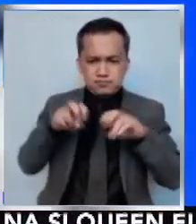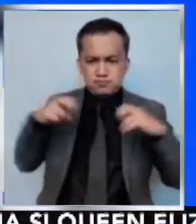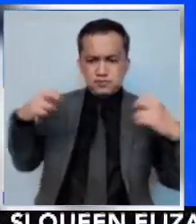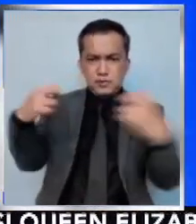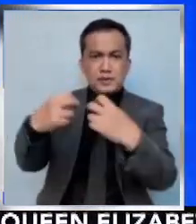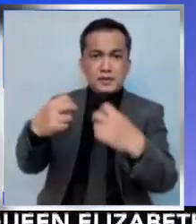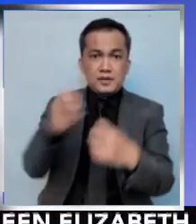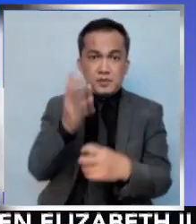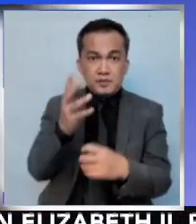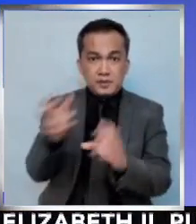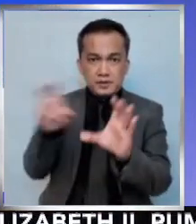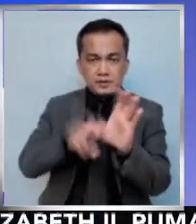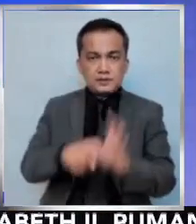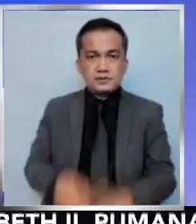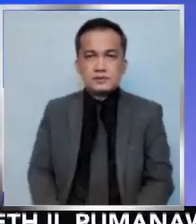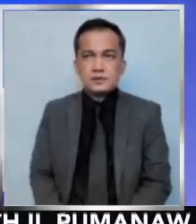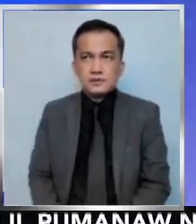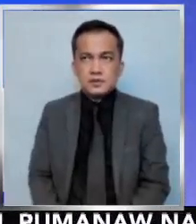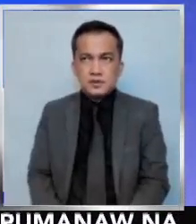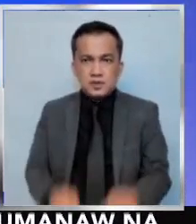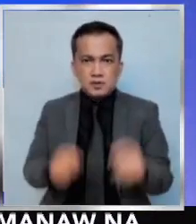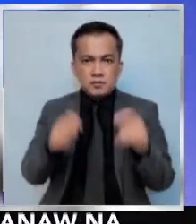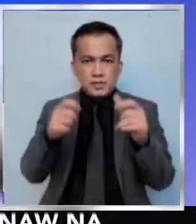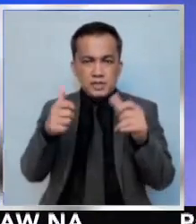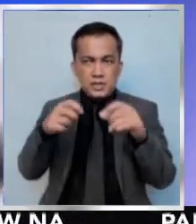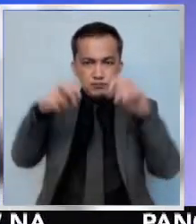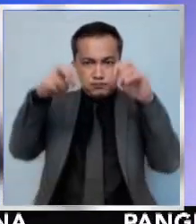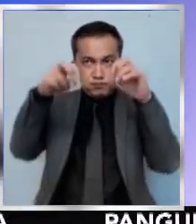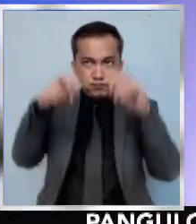pasahero. Bigla-bigla itong ibabagsak